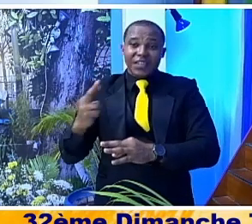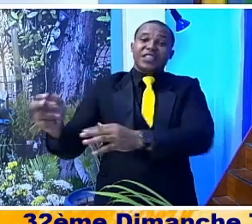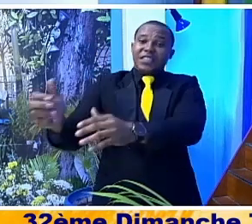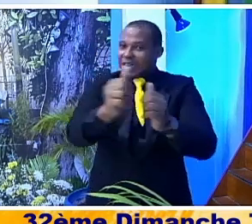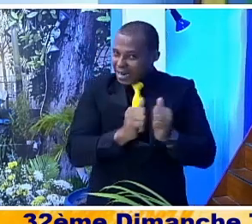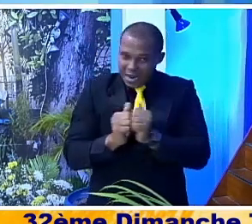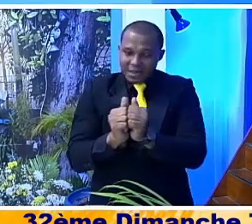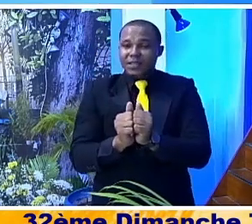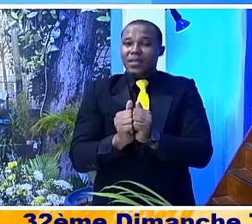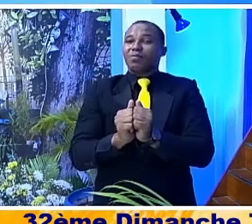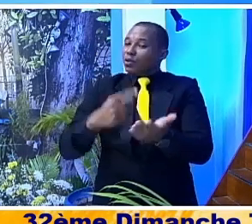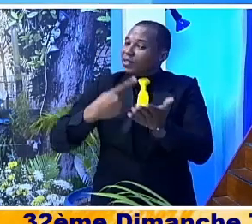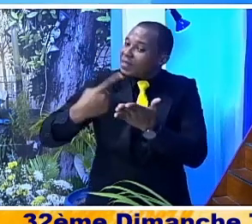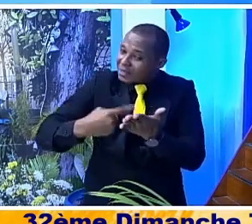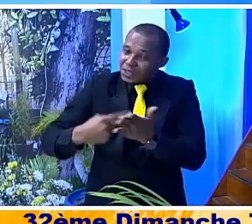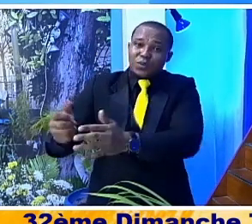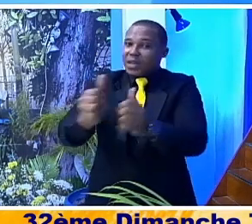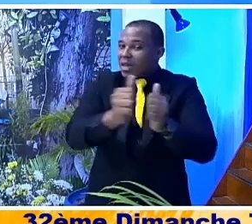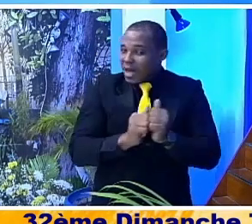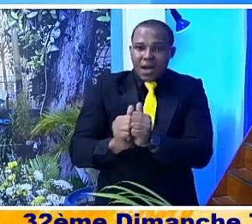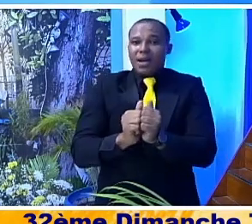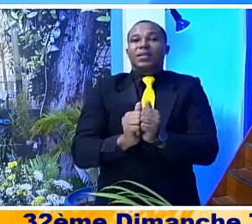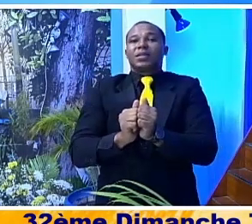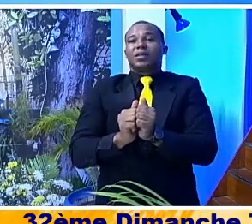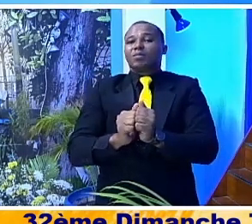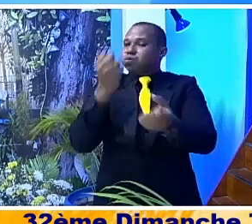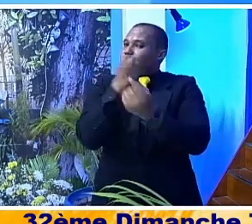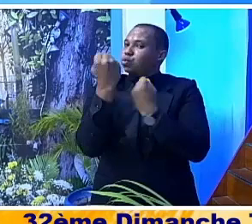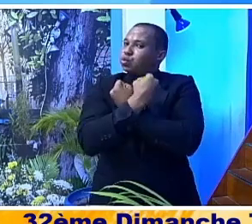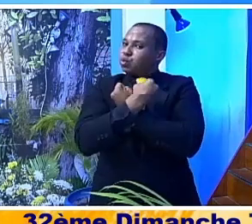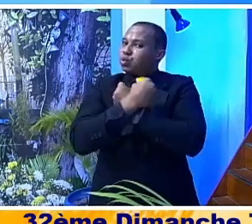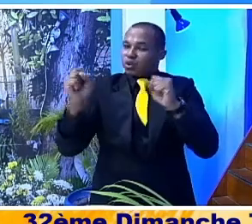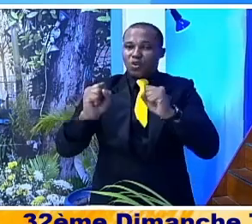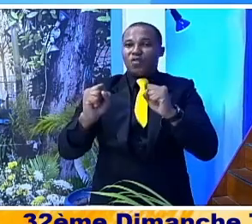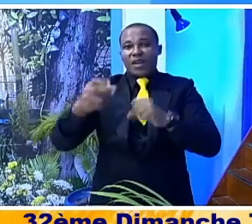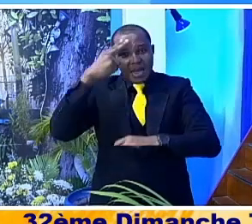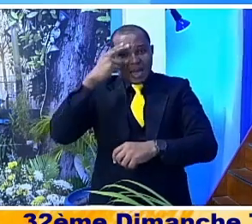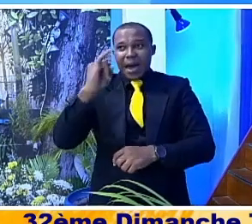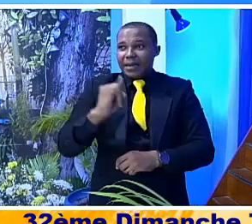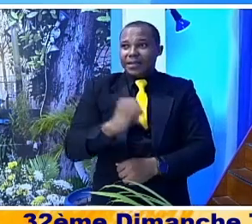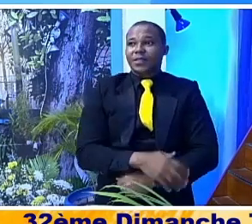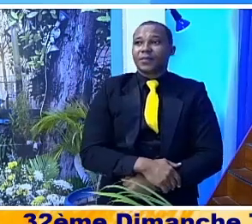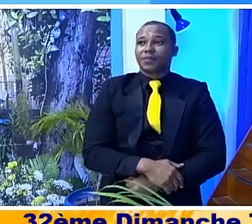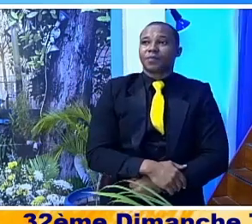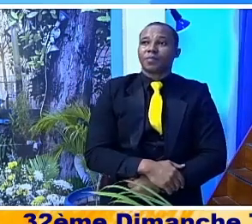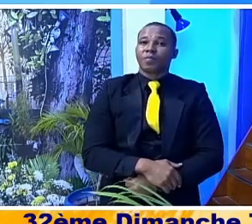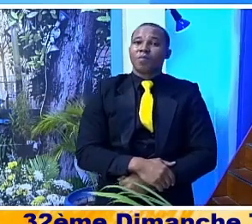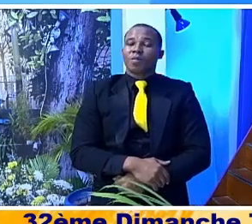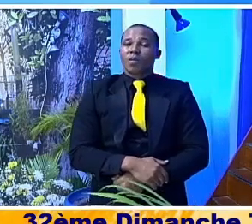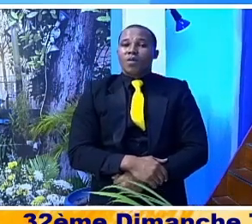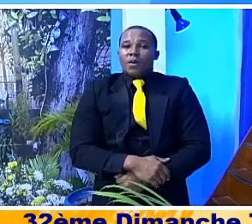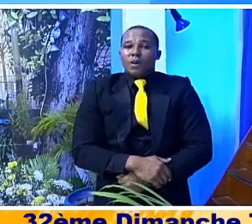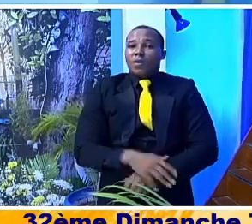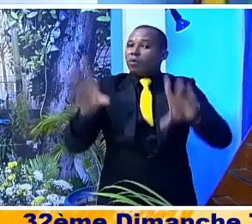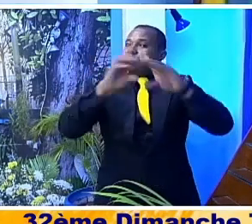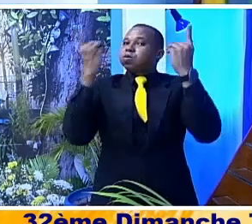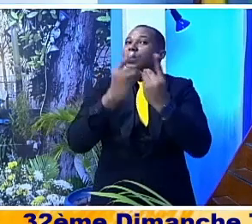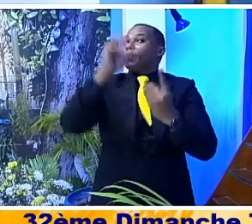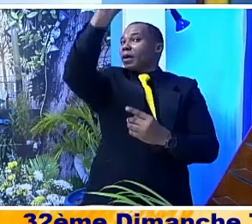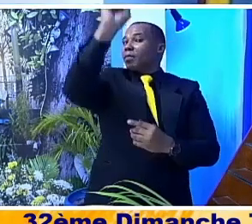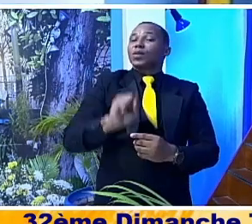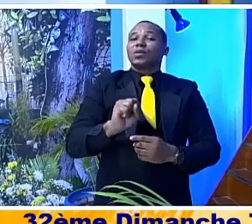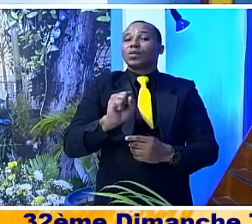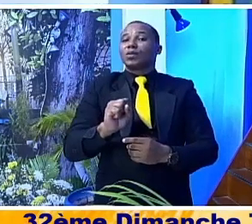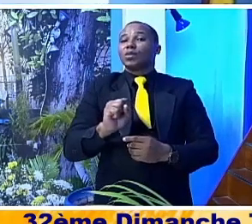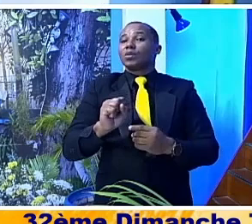nous prend. Sous prend zone comme ça. Zone sud. De pour arriver sous Portale Léogan, qu'on y est là, tout bagay